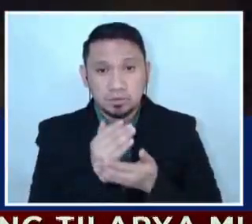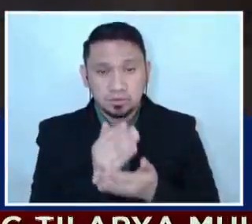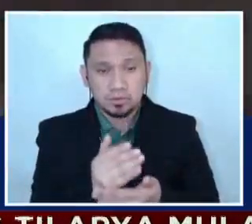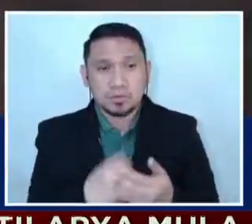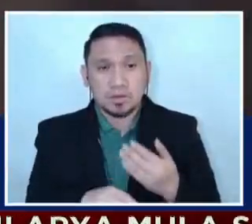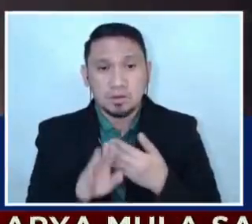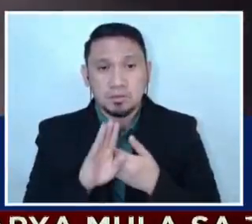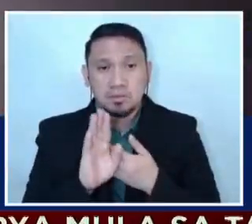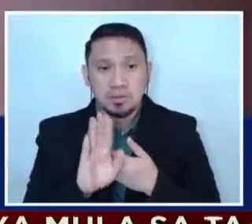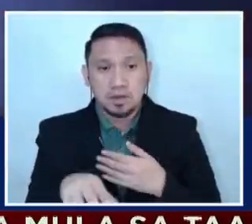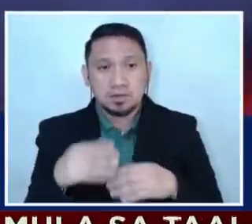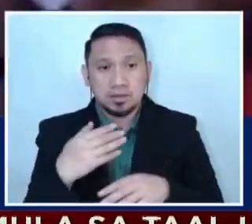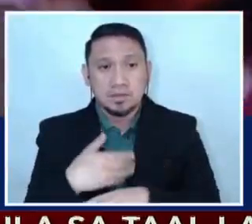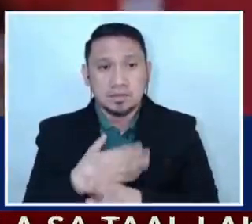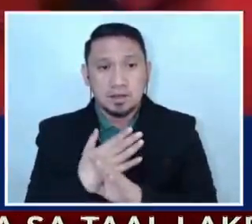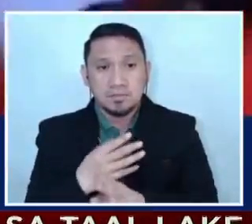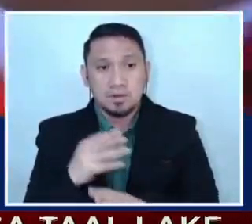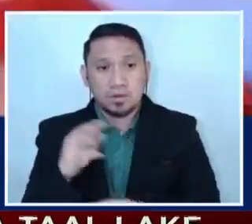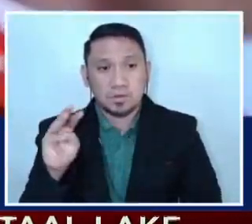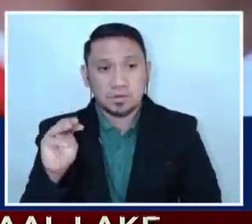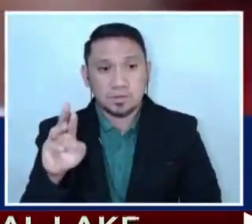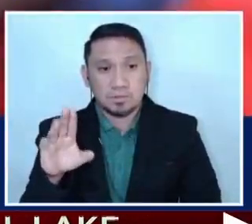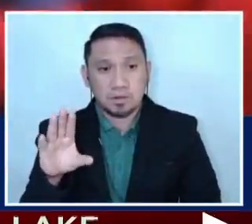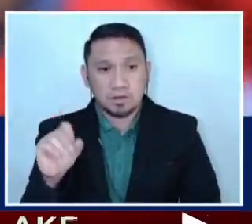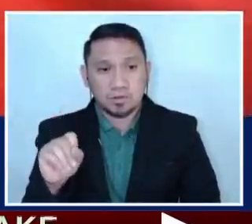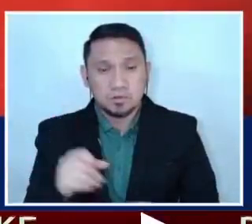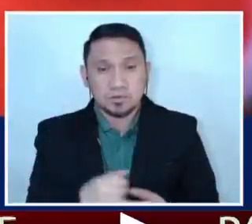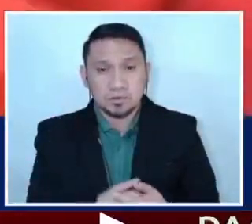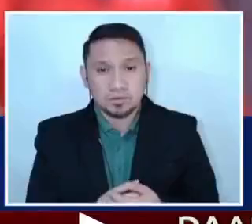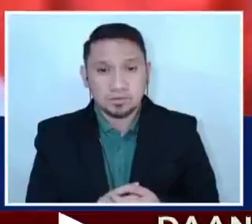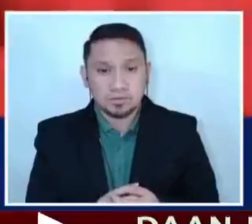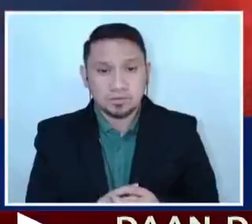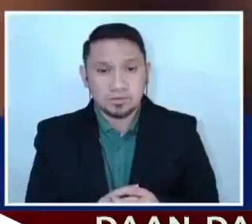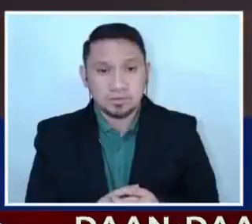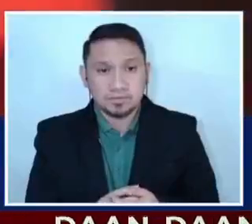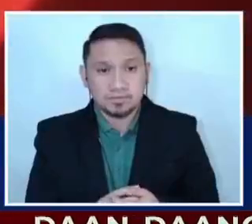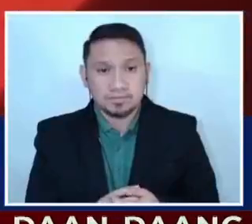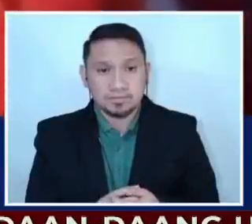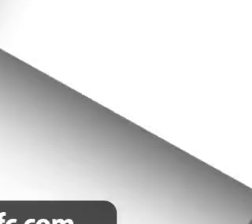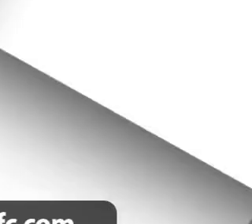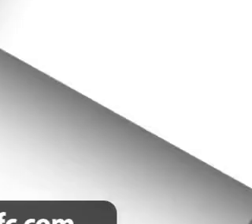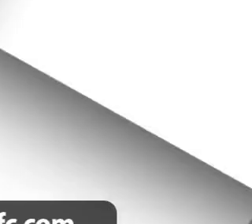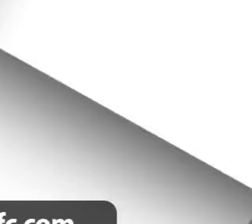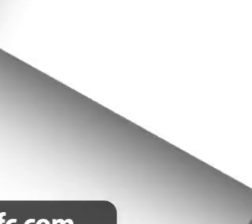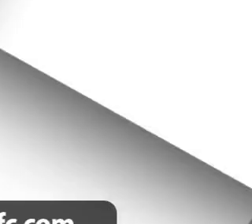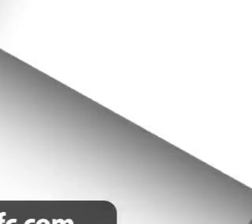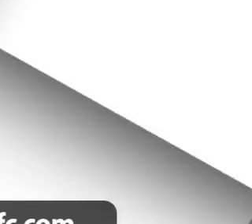Davao si Marcos. Queenie Casimiro, ABS-CBN News.